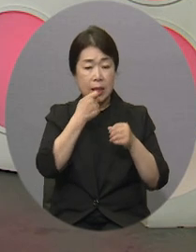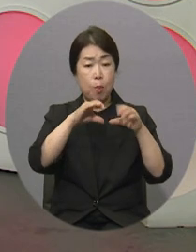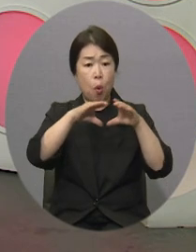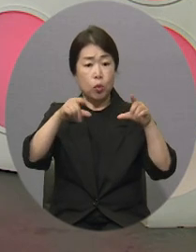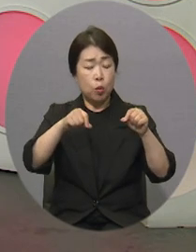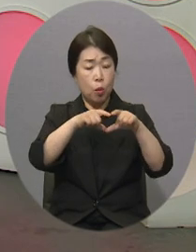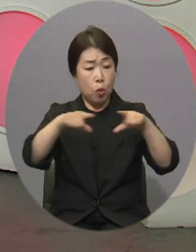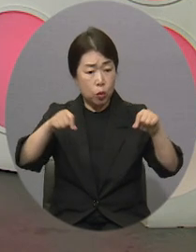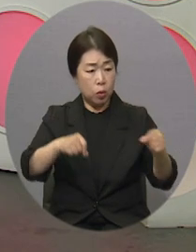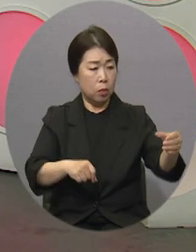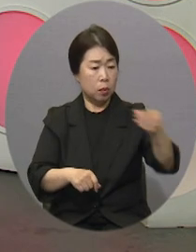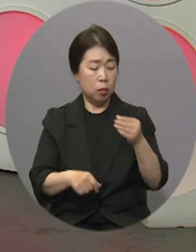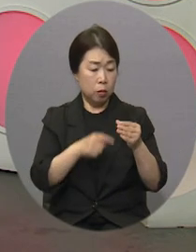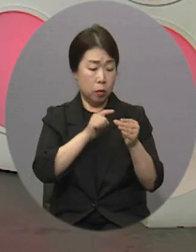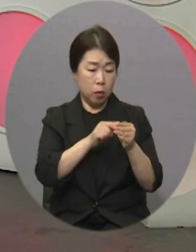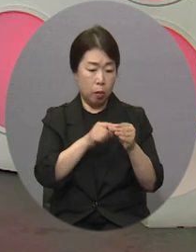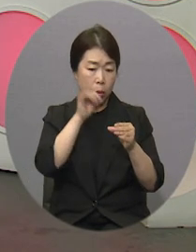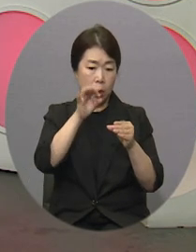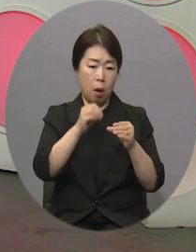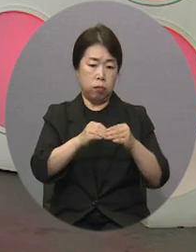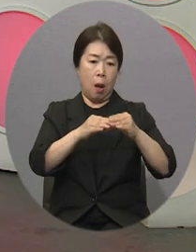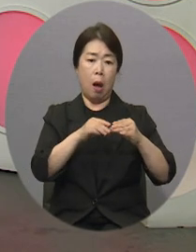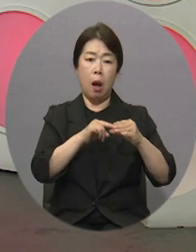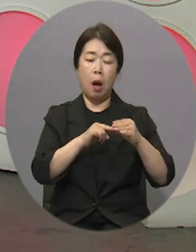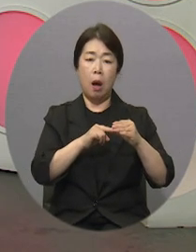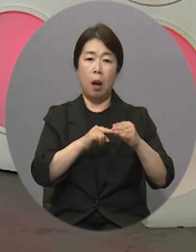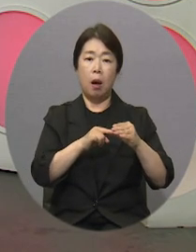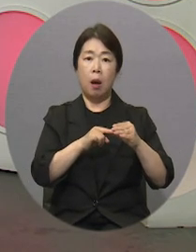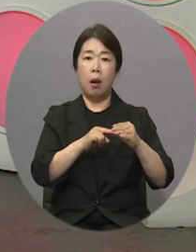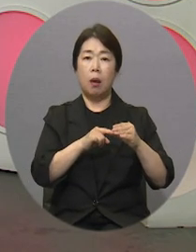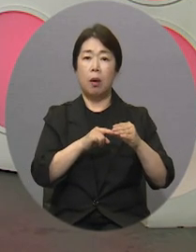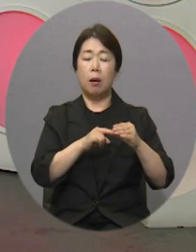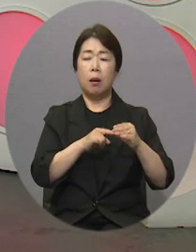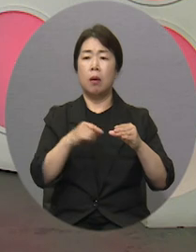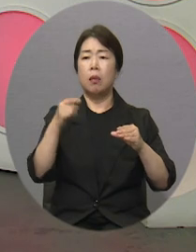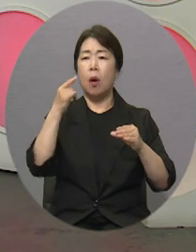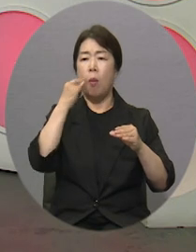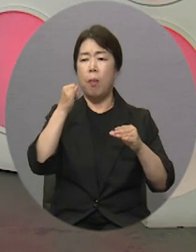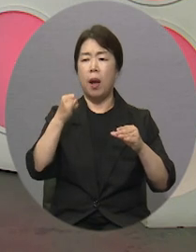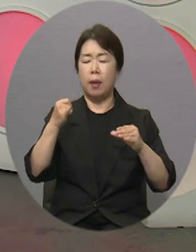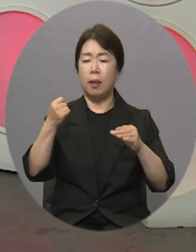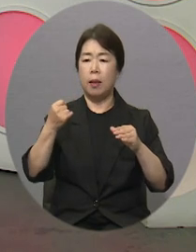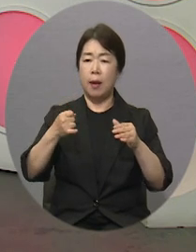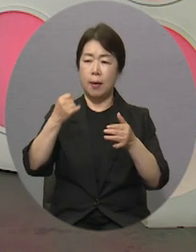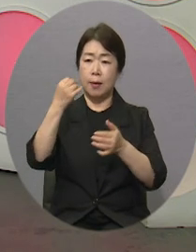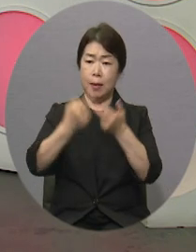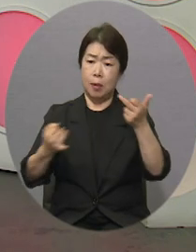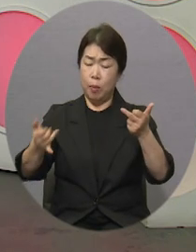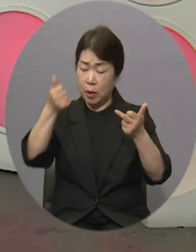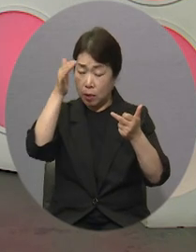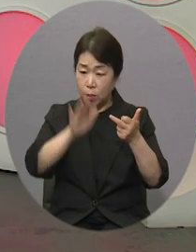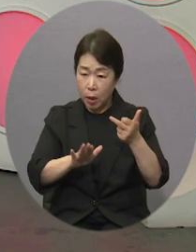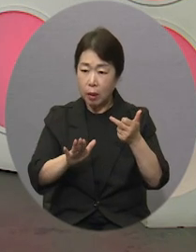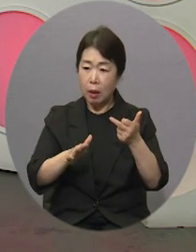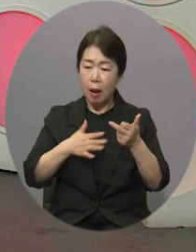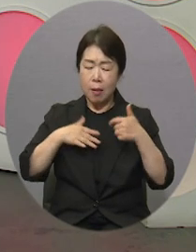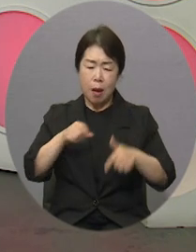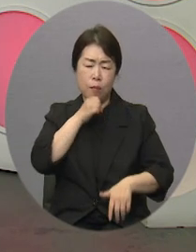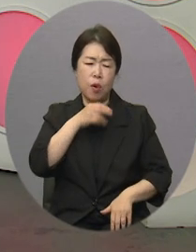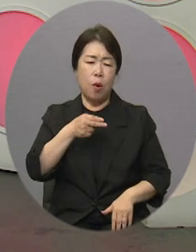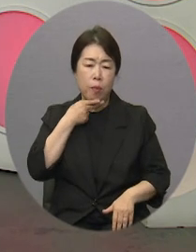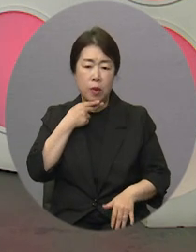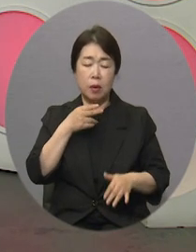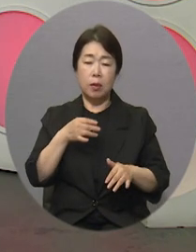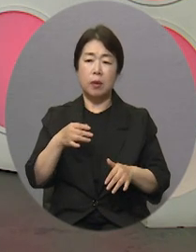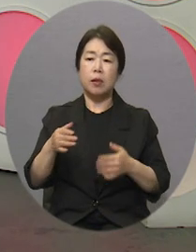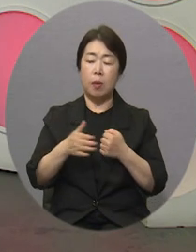마음을 헤아려주는 착한 딸이라서 투정 부리지 않는 내가 늘 뒷전이었다고 돌아오는 길에 엄마에게